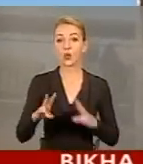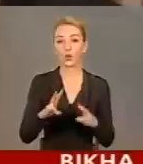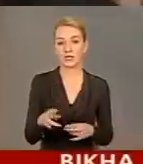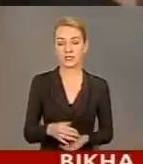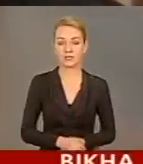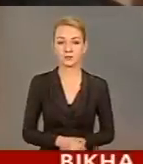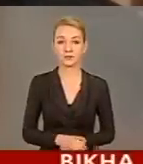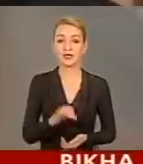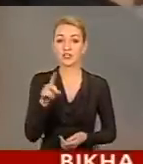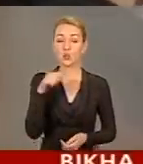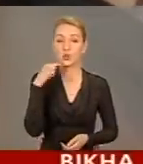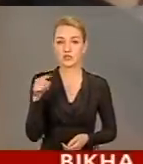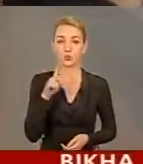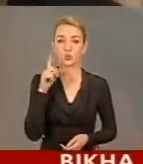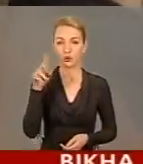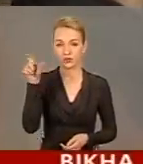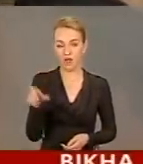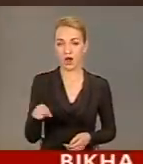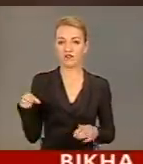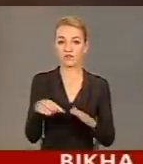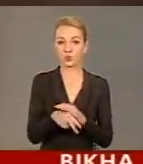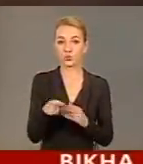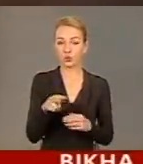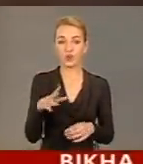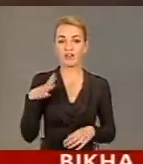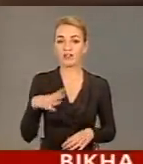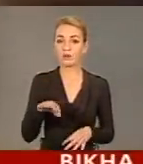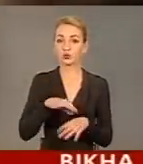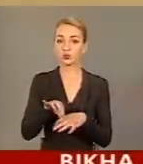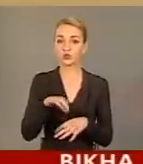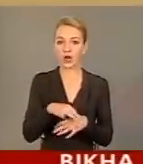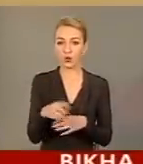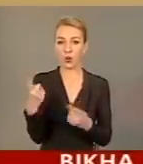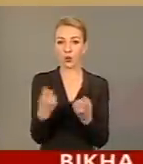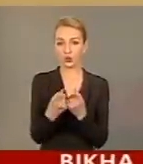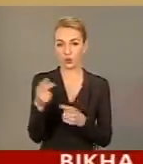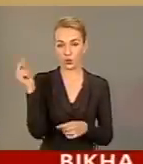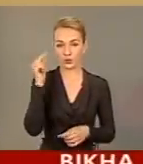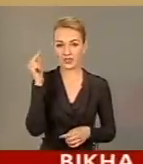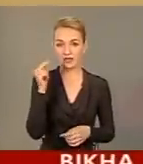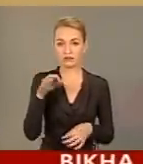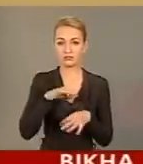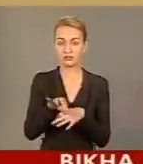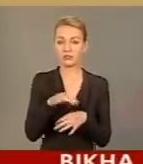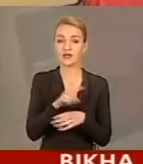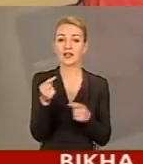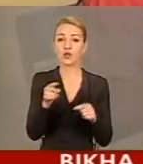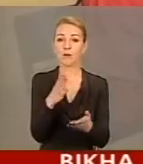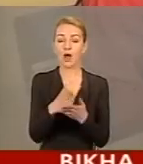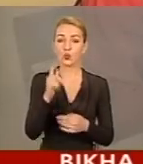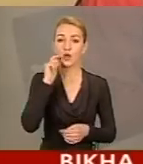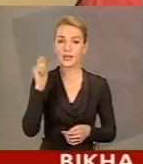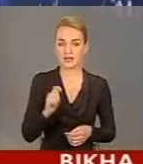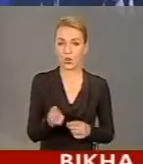России. Із Росії юнак утік у лютому, не витримав знущань одногрупників. Хлопця цькували і били лише за те, що має